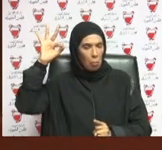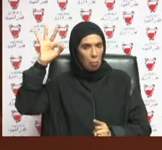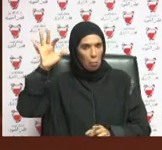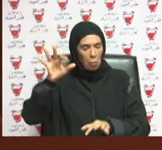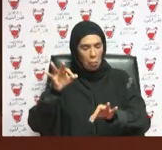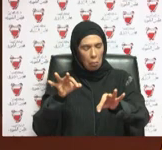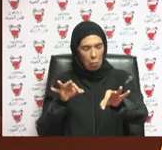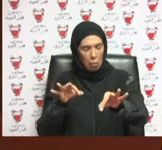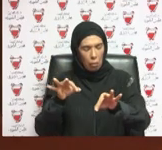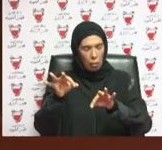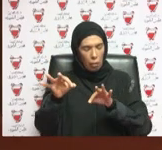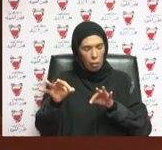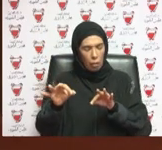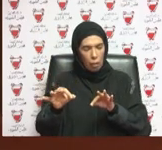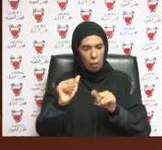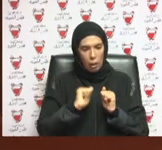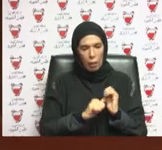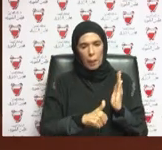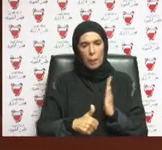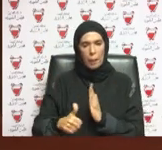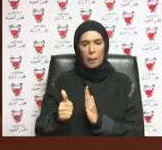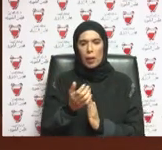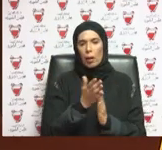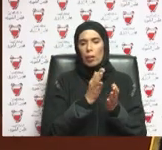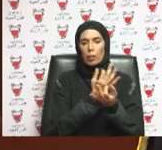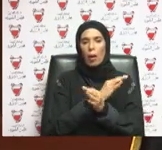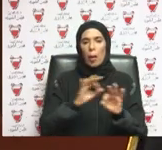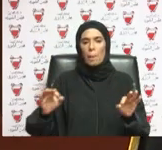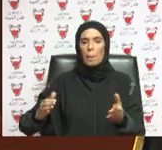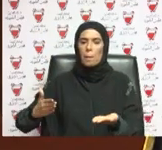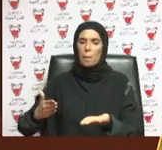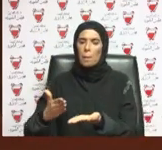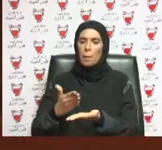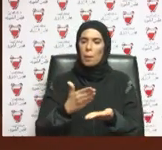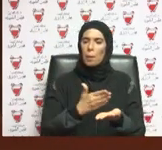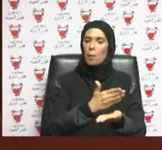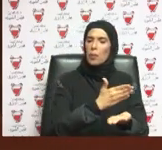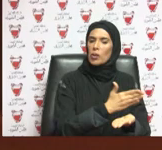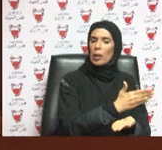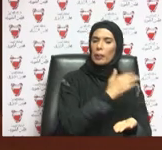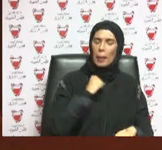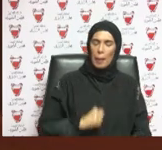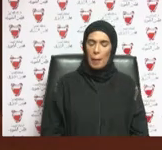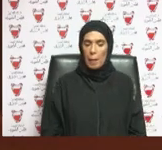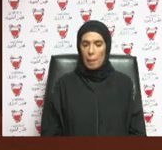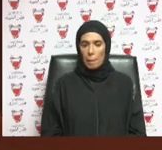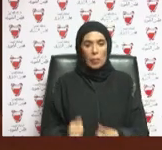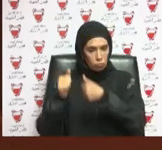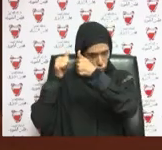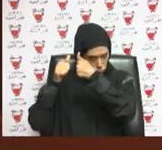قامة عبقرية وقيادية في جميع المجالات. هذه المجالات عندما